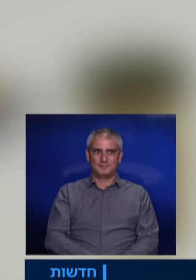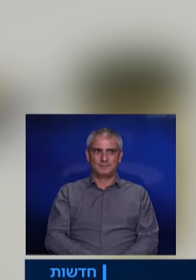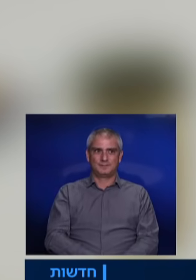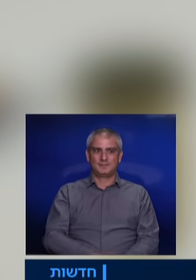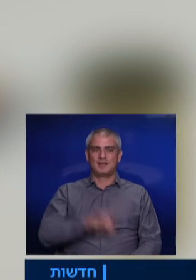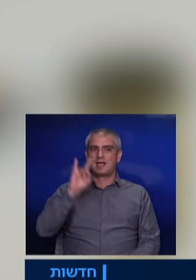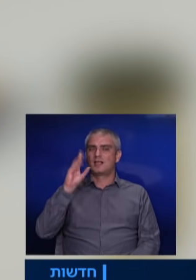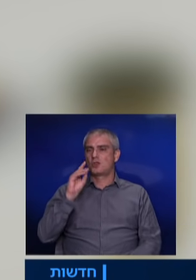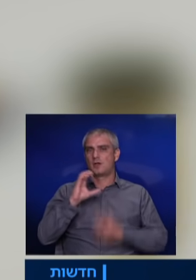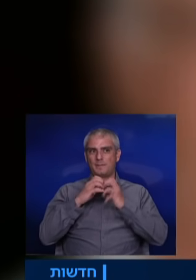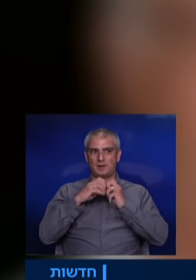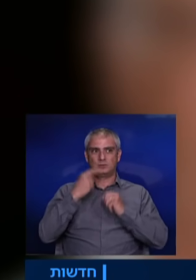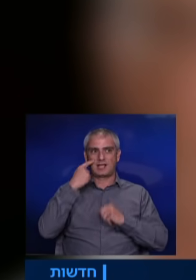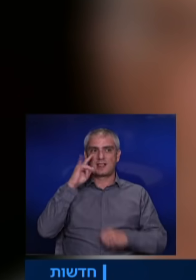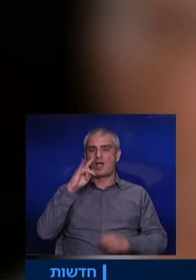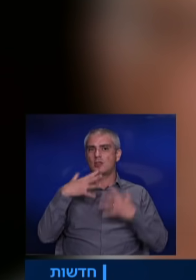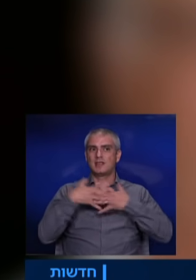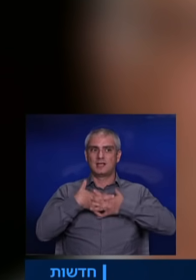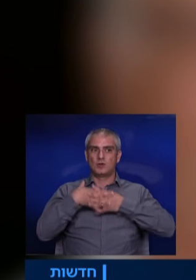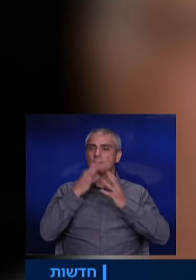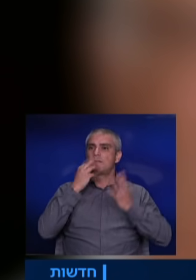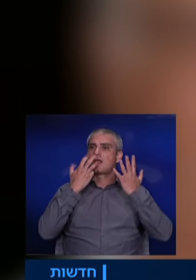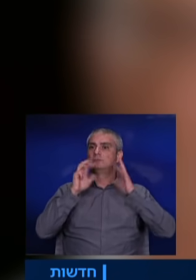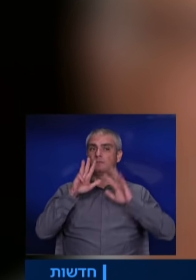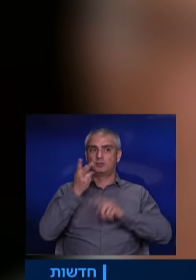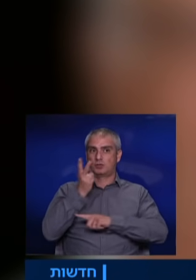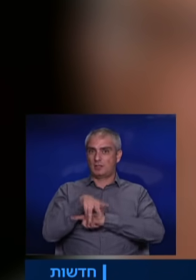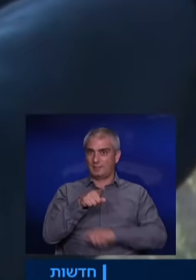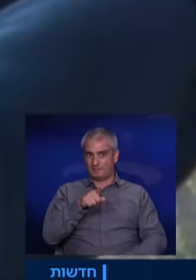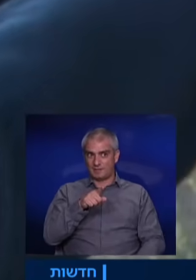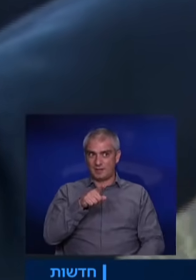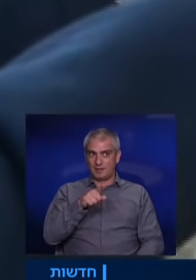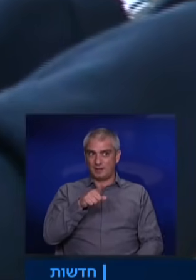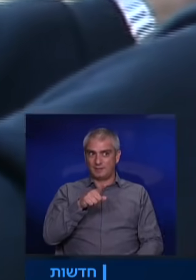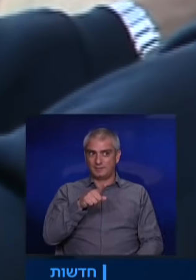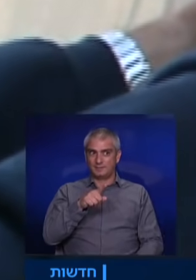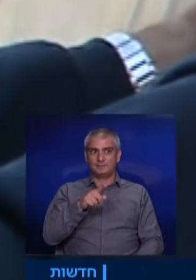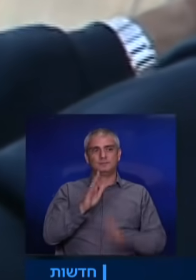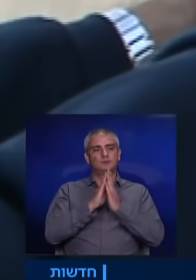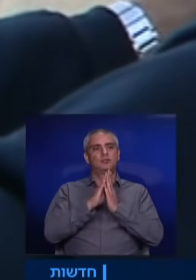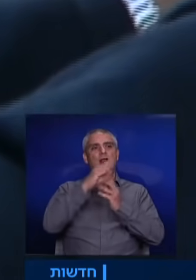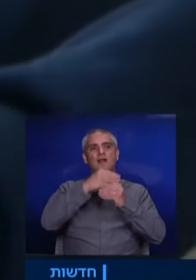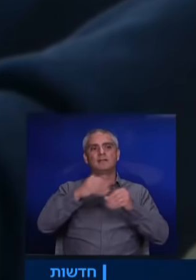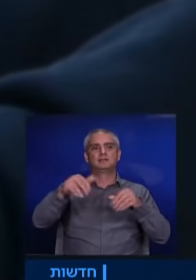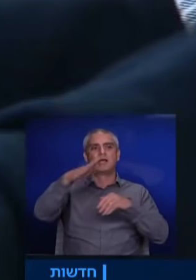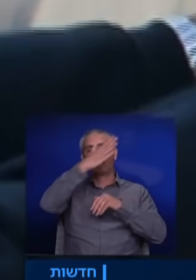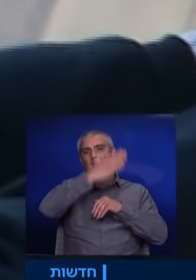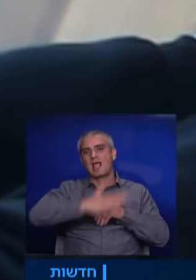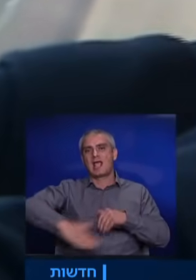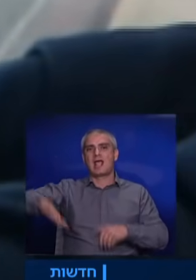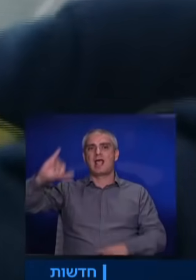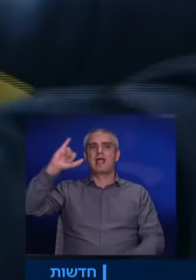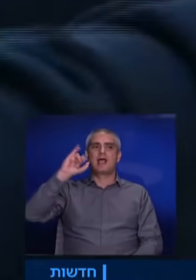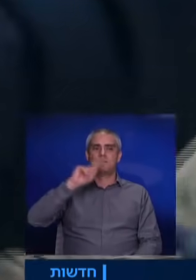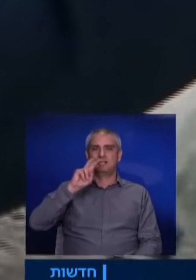חגית דור מקיבוץ עין חרוד איחוד, בת 59 במותה, ביקשה לפזר את האפר שלה מכדור